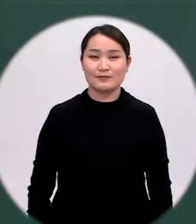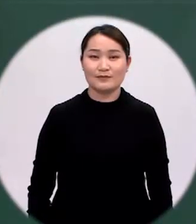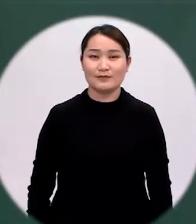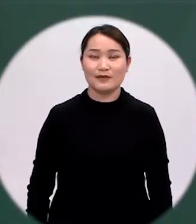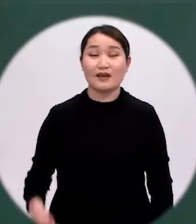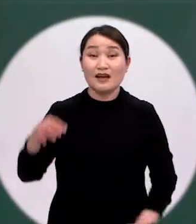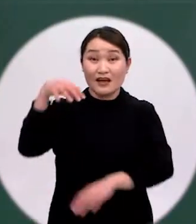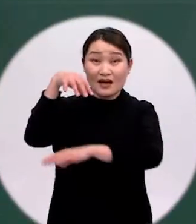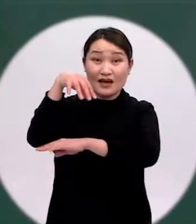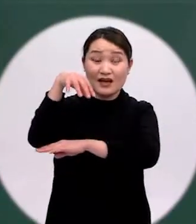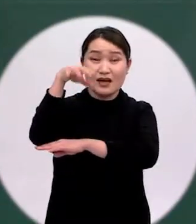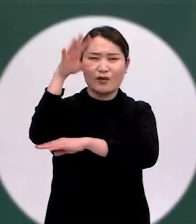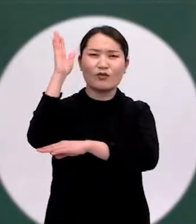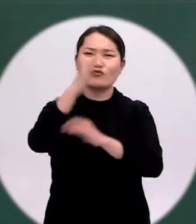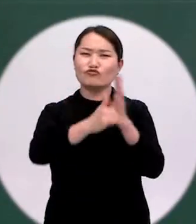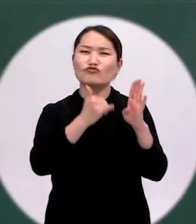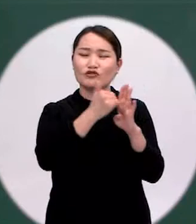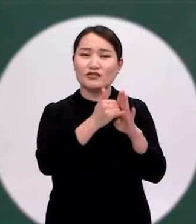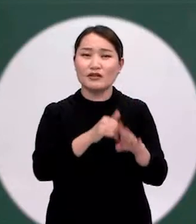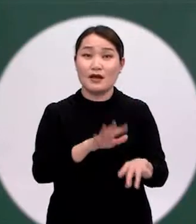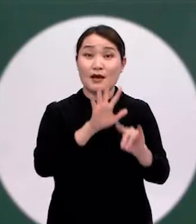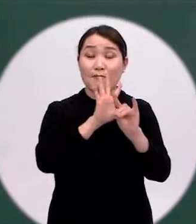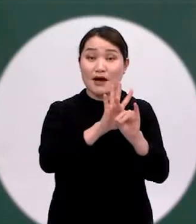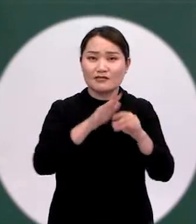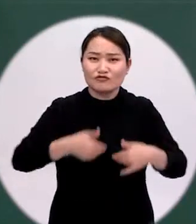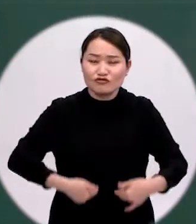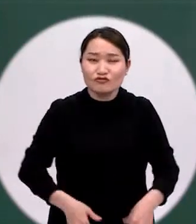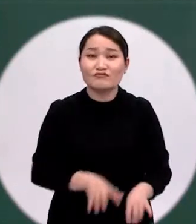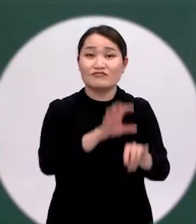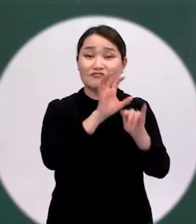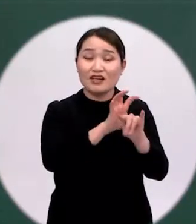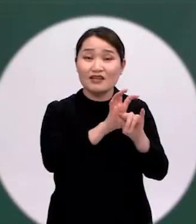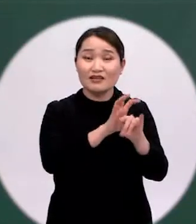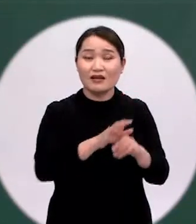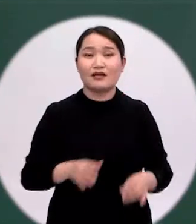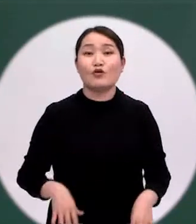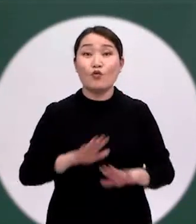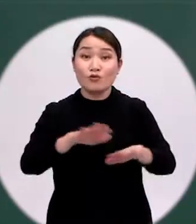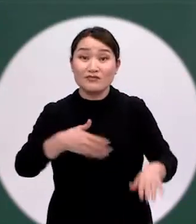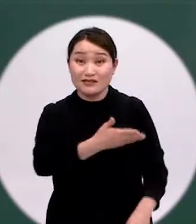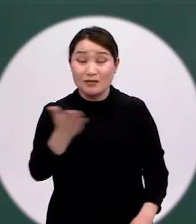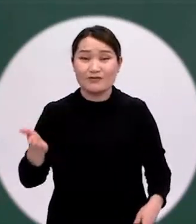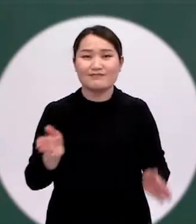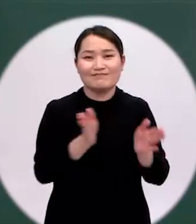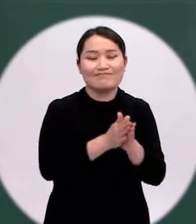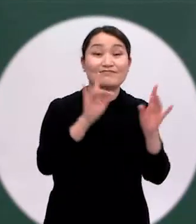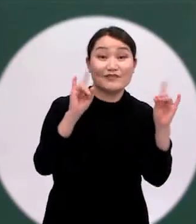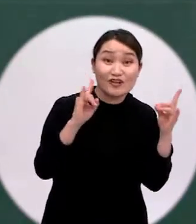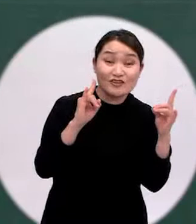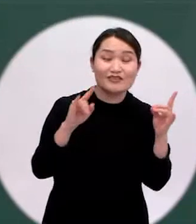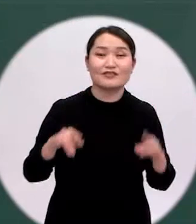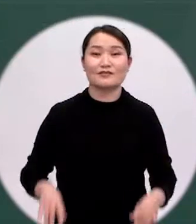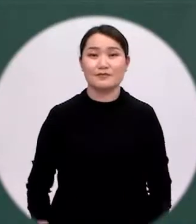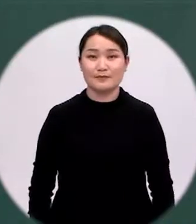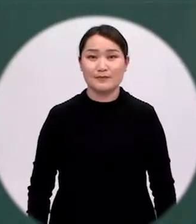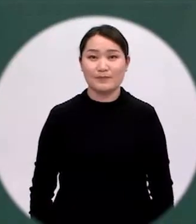Хаврын үлрэлт мал төллөж хүүхдүүд бид төл малтайгаа тоглодог. Зүйтэй үнэн байна.